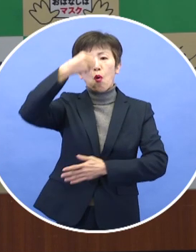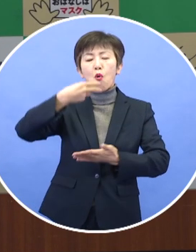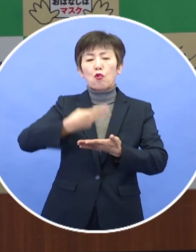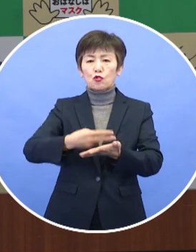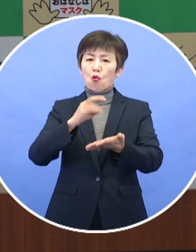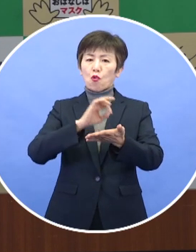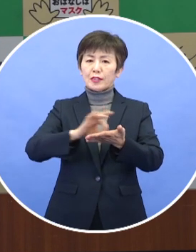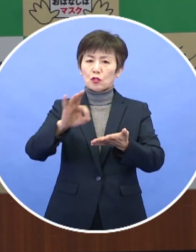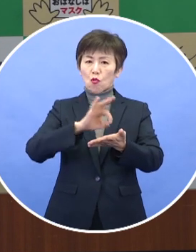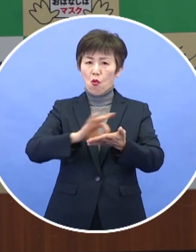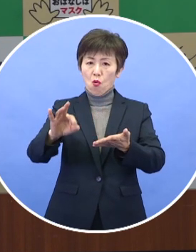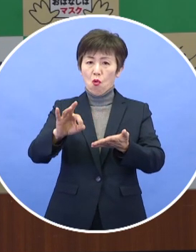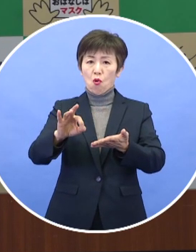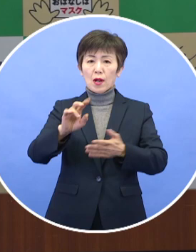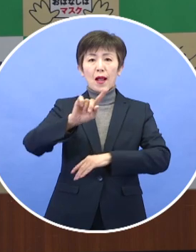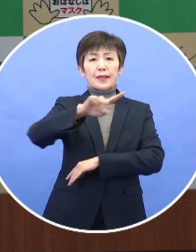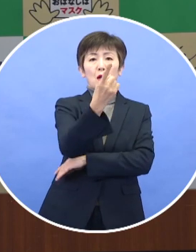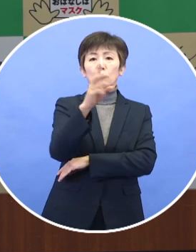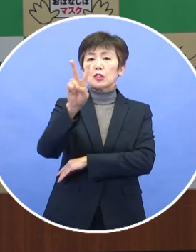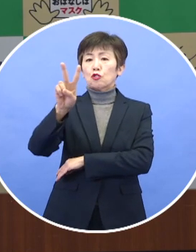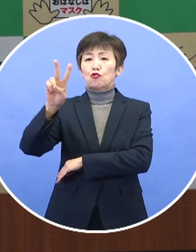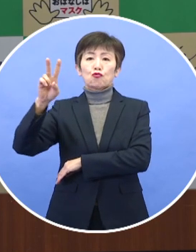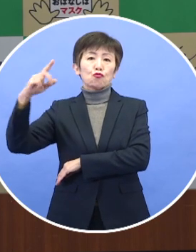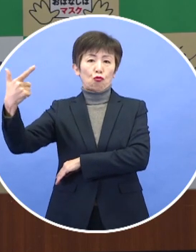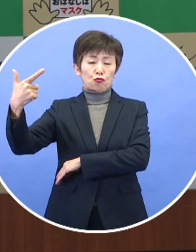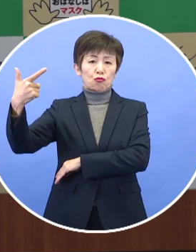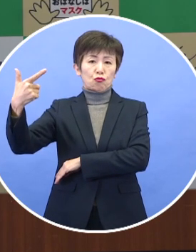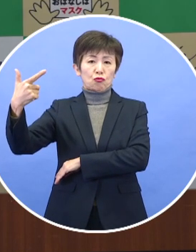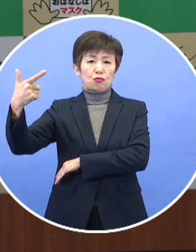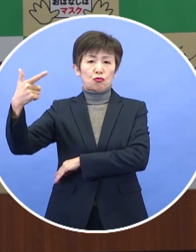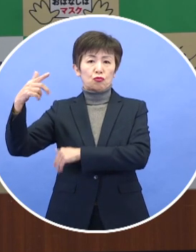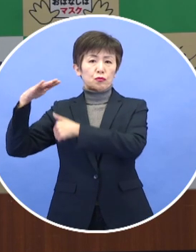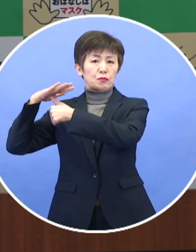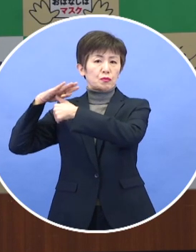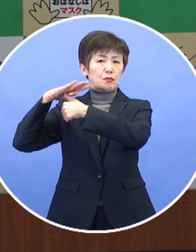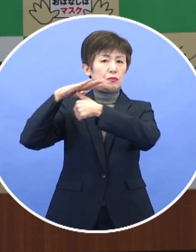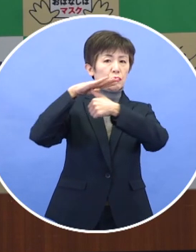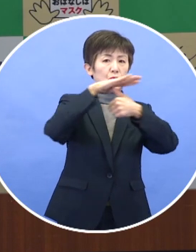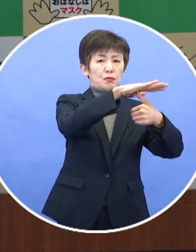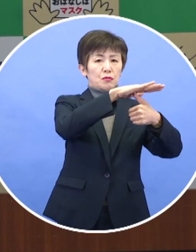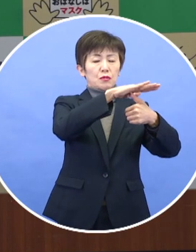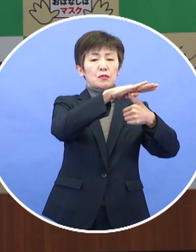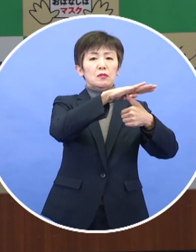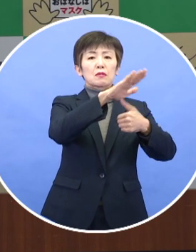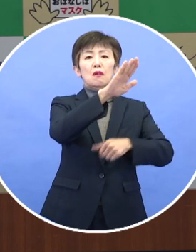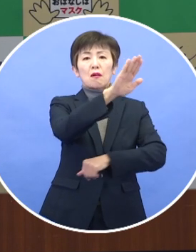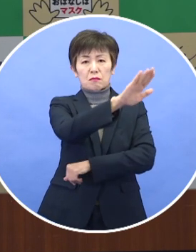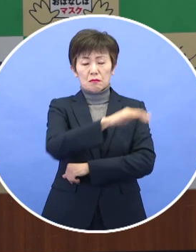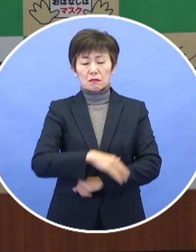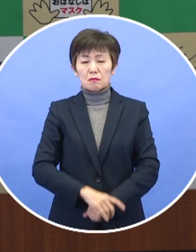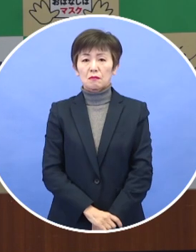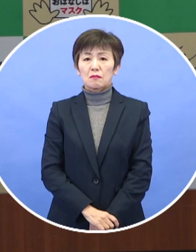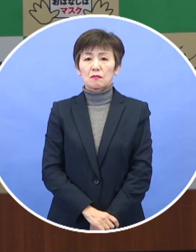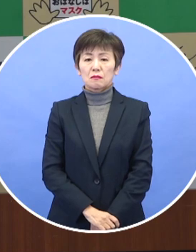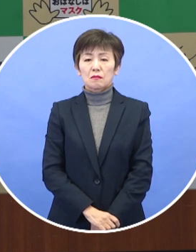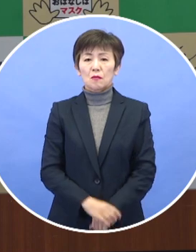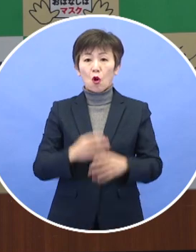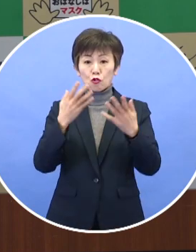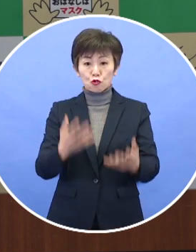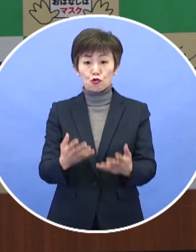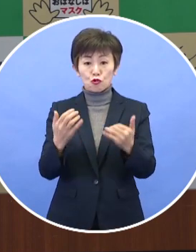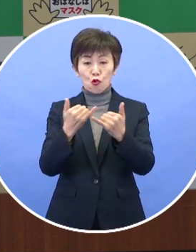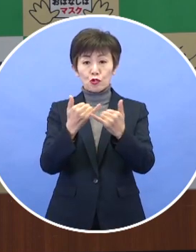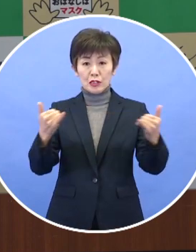利用率については126床ということで、ほぼ横ばいというようなことでございます。重症化